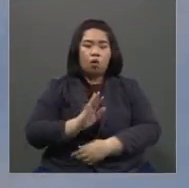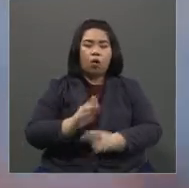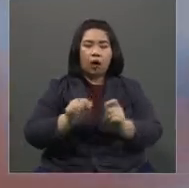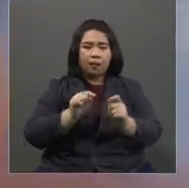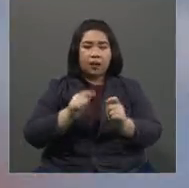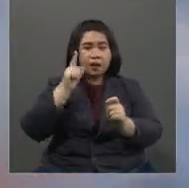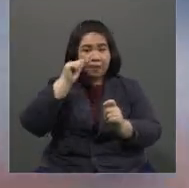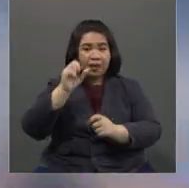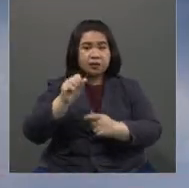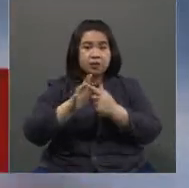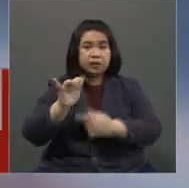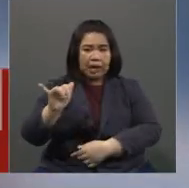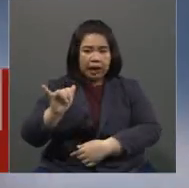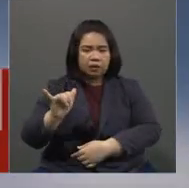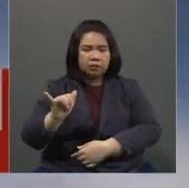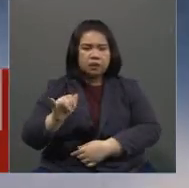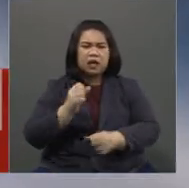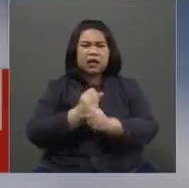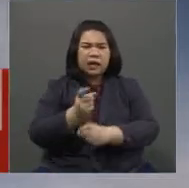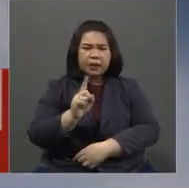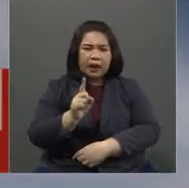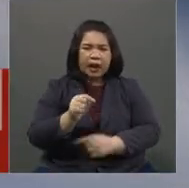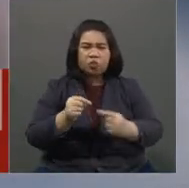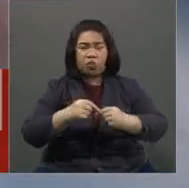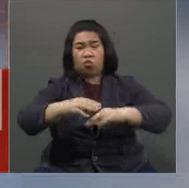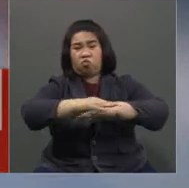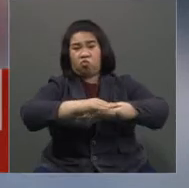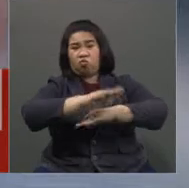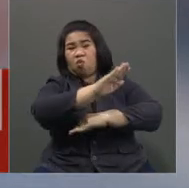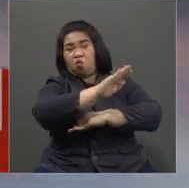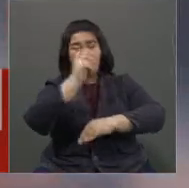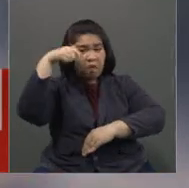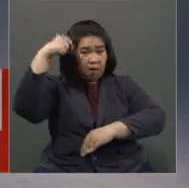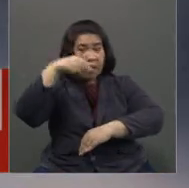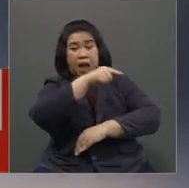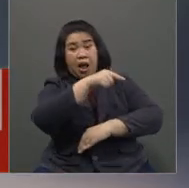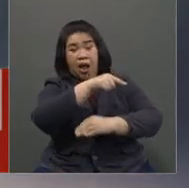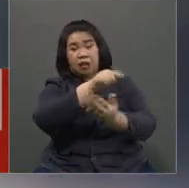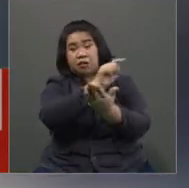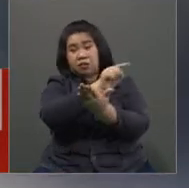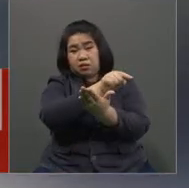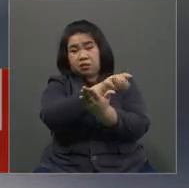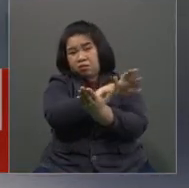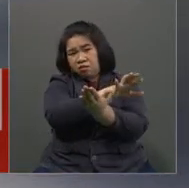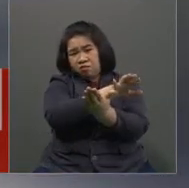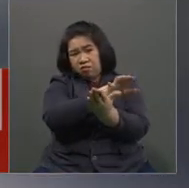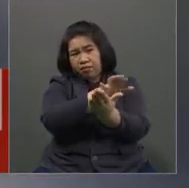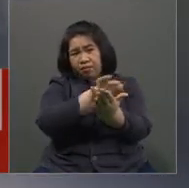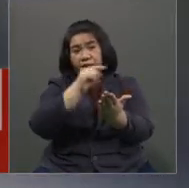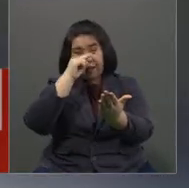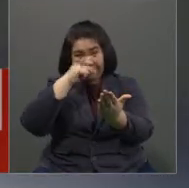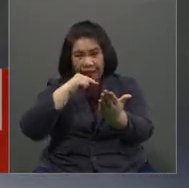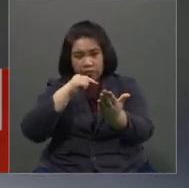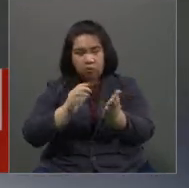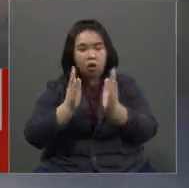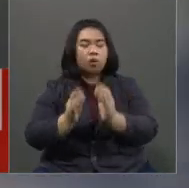อำเภอแม่สายค่ะฝ่ายเดได้ลุกไหม้มาจากฝั่งของจังหวัดทาขี้เหล็กประเทศเมียนมาร์แล้วก็จะเข้าสู่ฝั่งไทยเจ้าหน้า